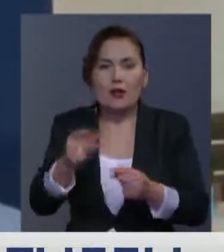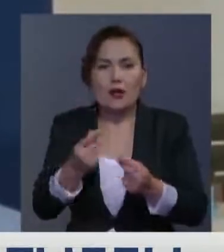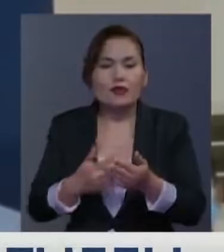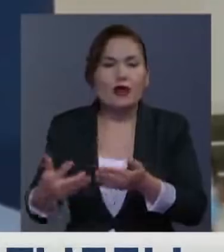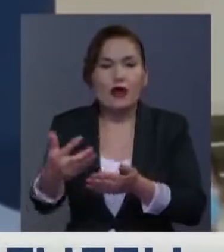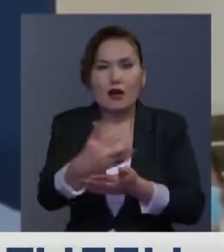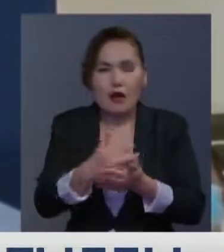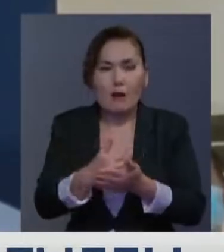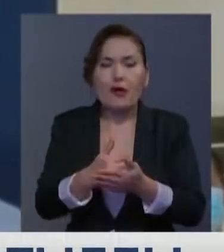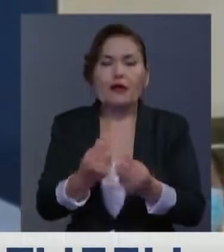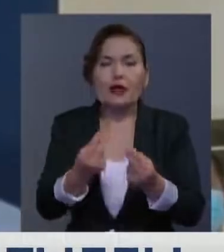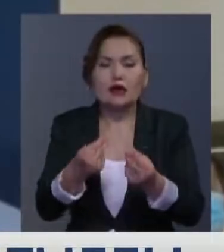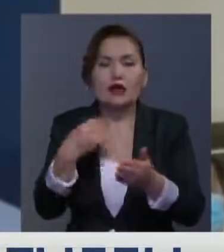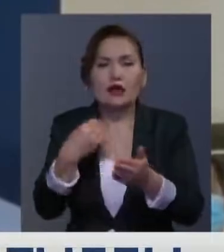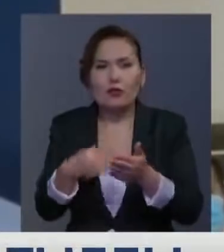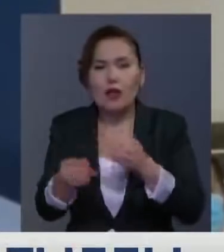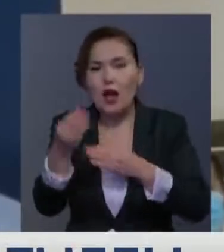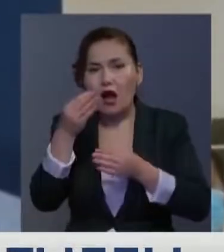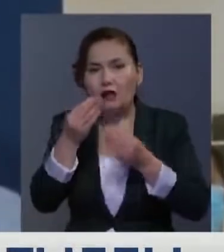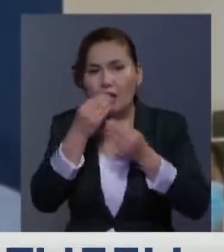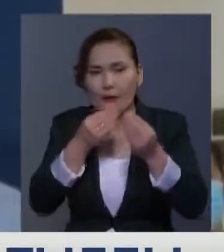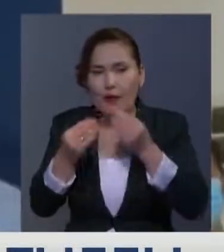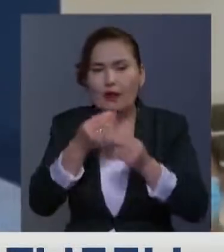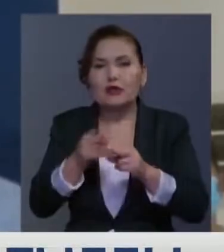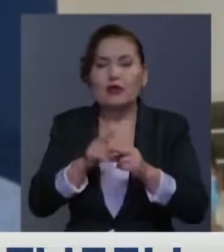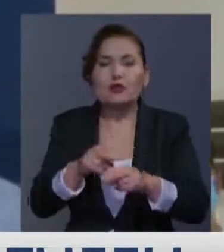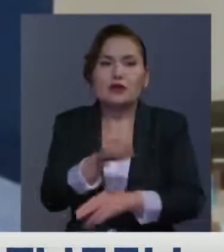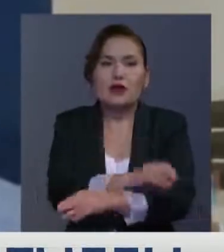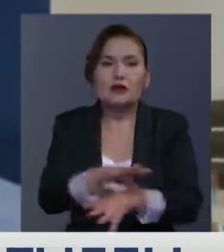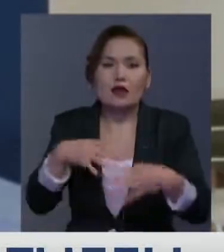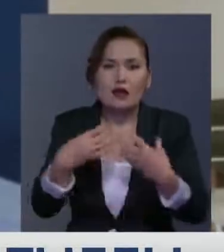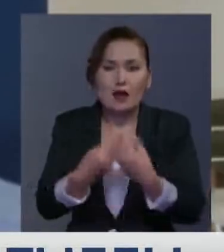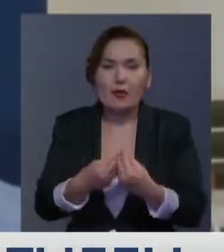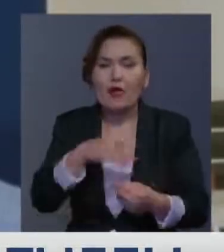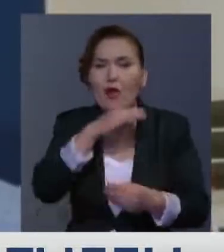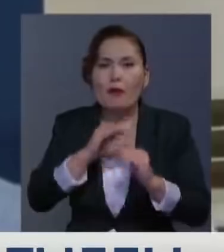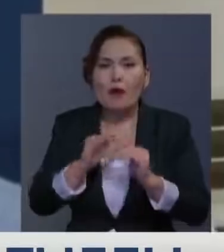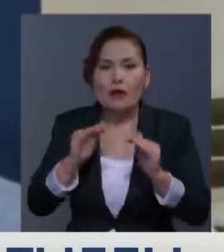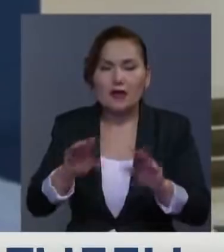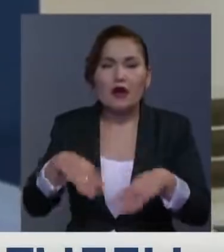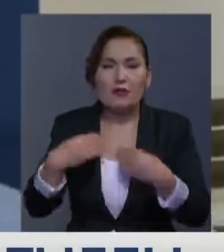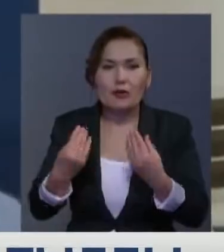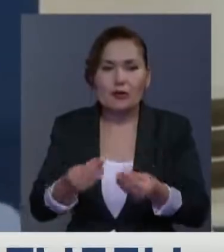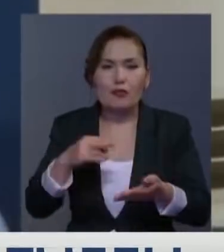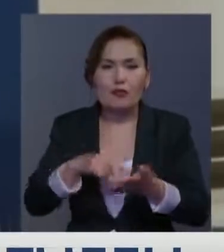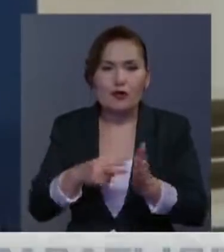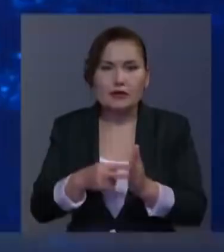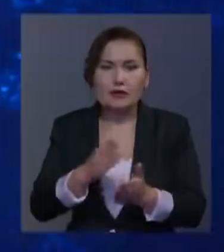азық түліктерді барлық мына аз қамтылған отбасыларға, көпбалалы ата-аналарға жеткізуді мақсат тұтып отыр.